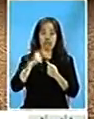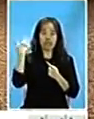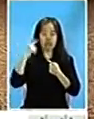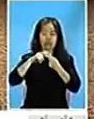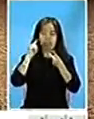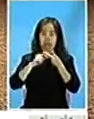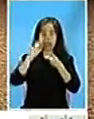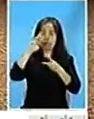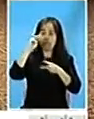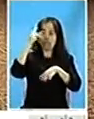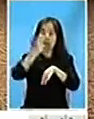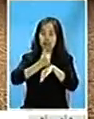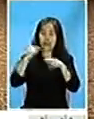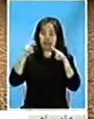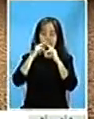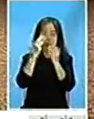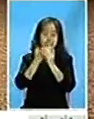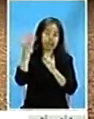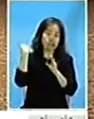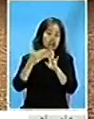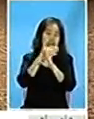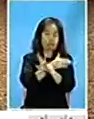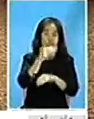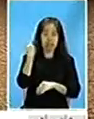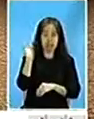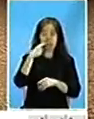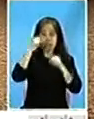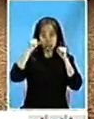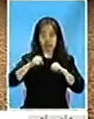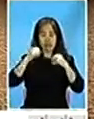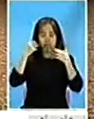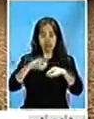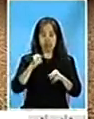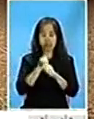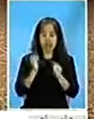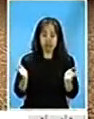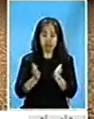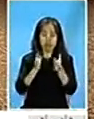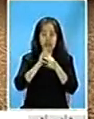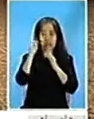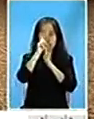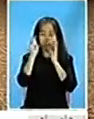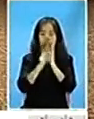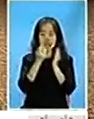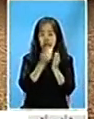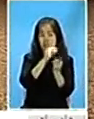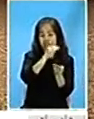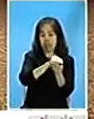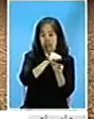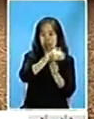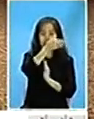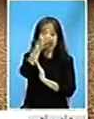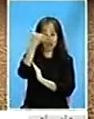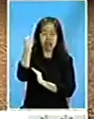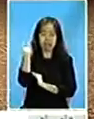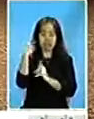ติกวณิชนะคะแล้วก็ทุกท่านในสภาทุกพรรคการเมืองได้ร่วมกันผลักดันกฎหมายกองทุนการออมแห่งชาติแล้วก็ในกฎหม